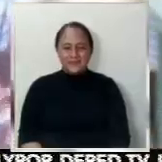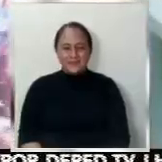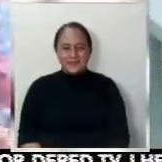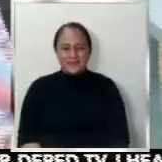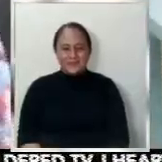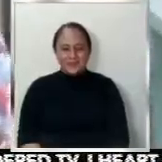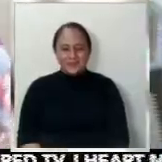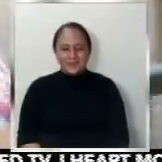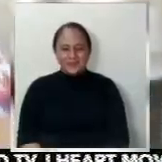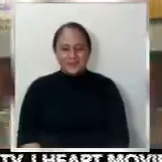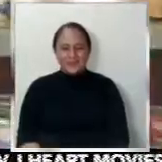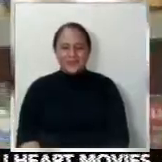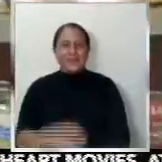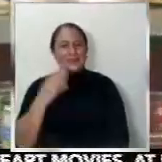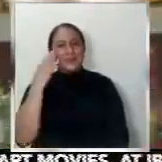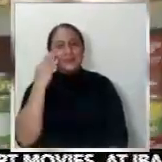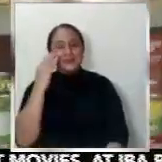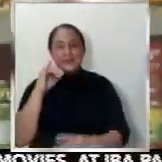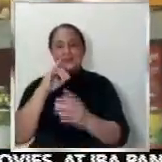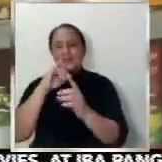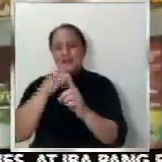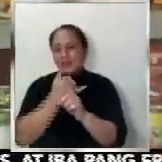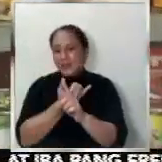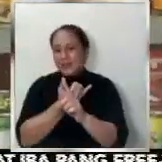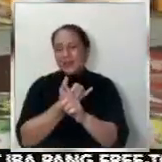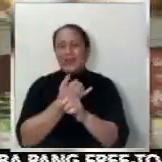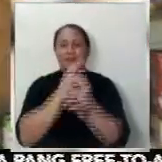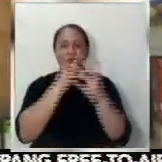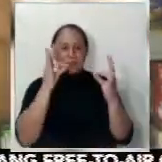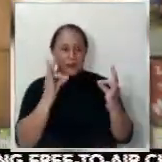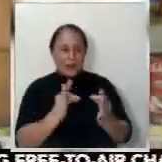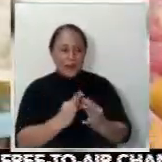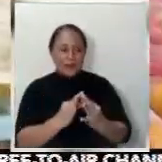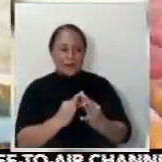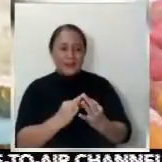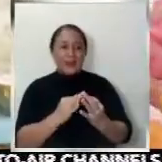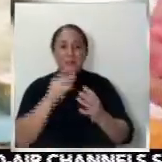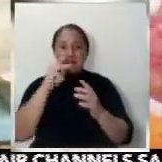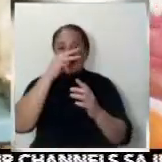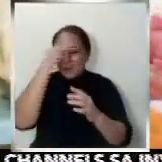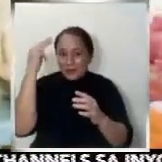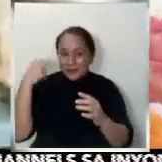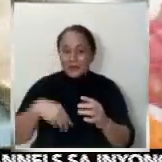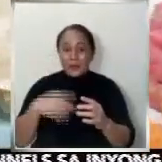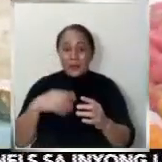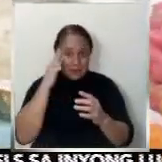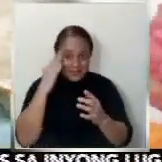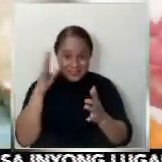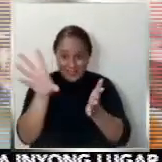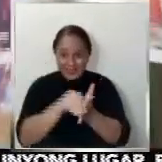Enero, Pebrero, Marso. Napakanta na rin ba kayo ngayong patapos ng 2021?